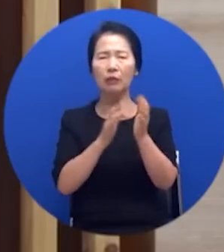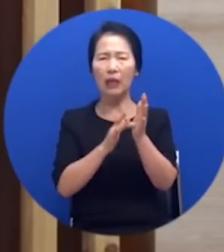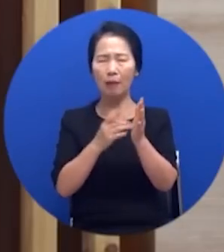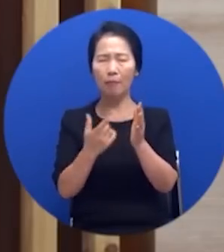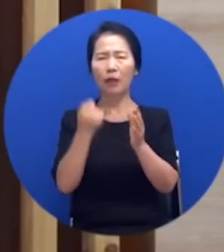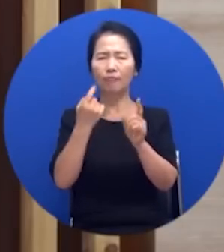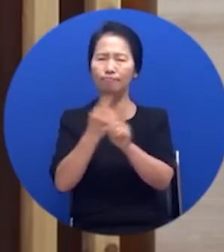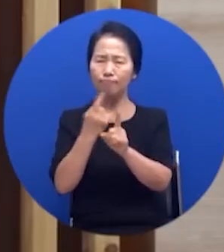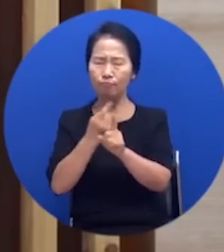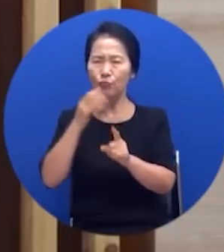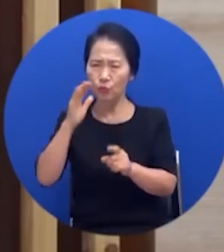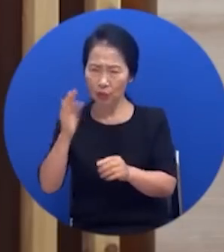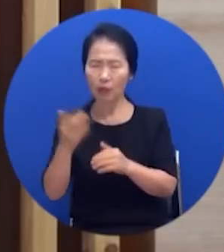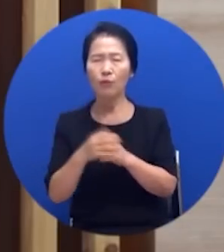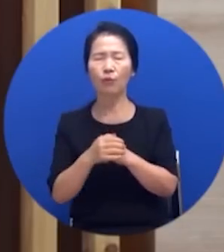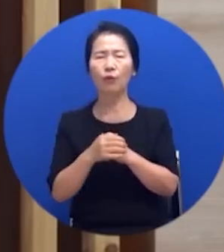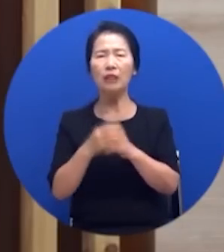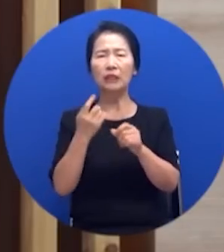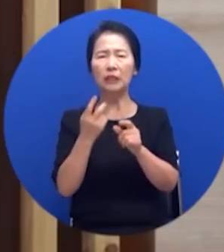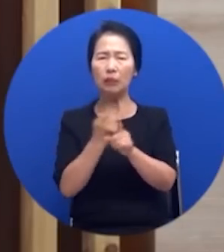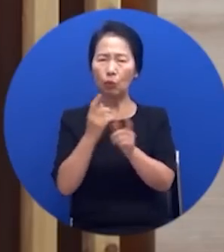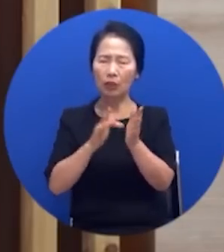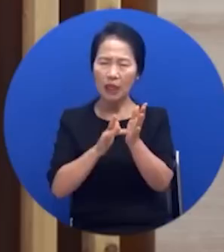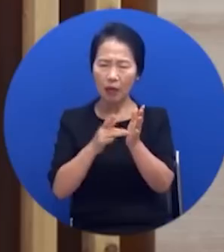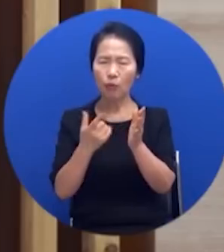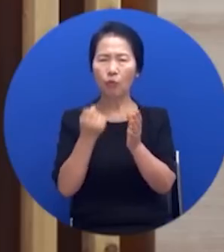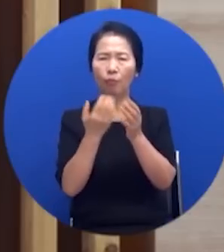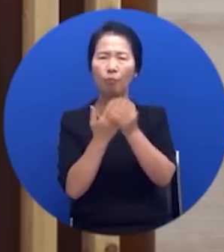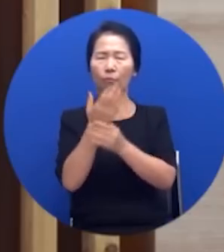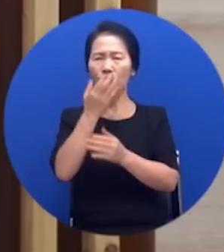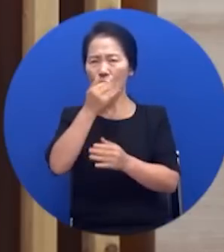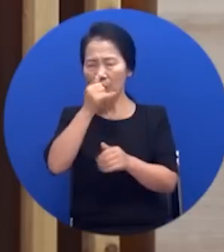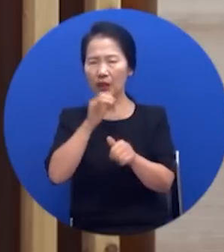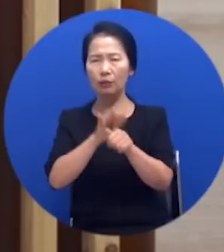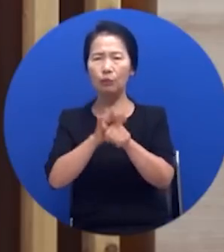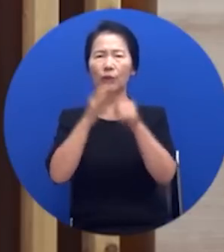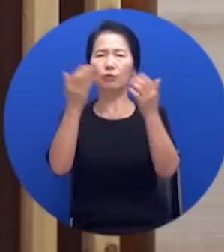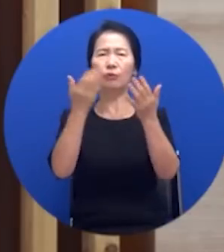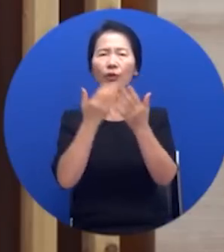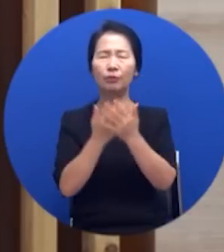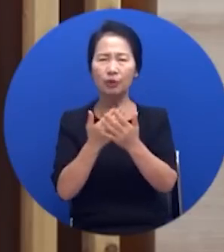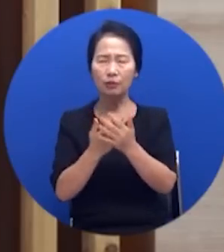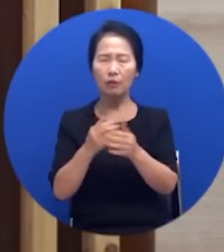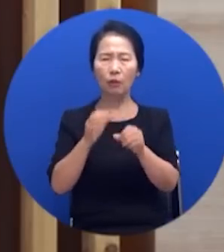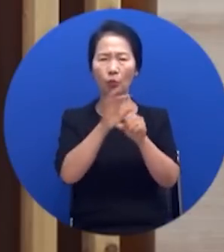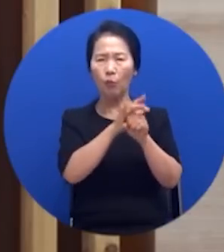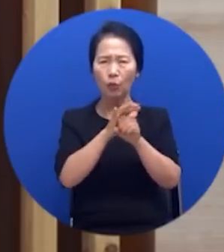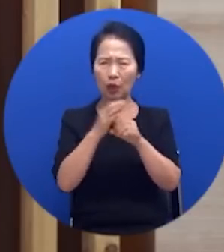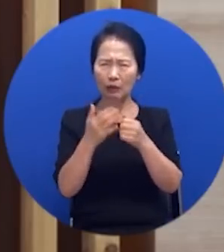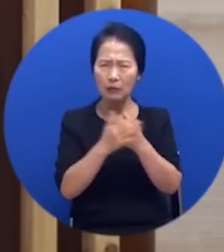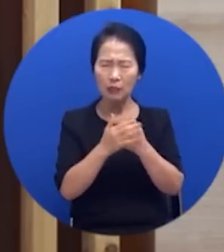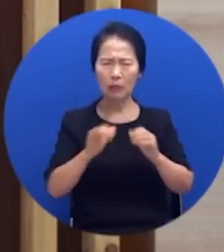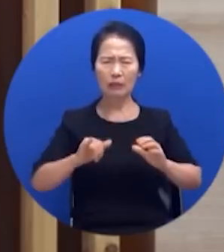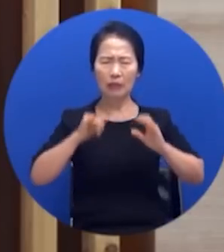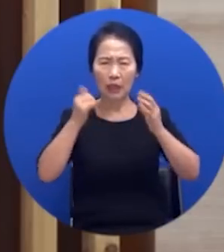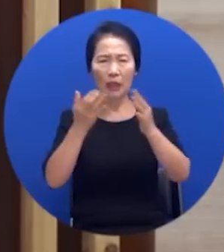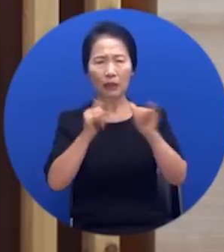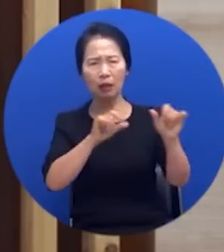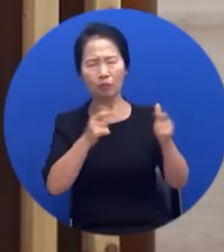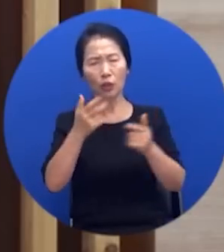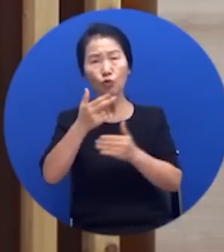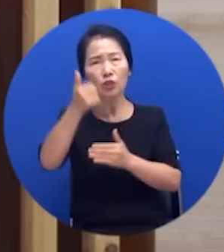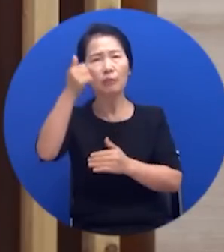하여 주시고 치료약들이 곧 나올 수 있도록 인도하여 주시옵소서. 코로나로 인하여 전 세계 사람들이 주님을